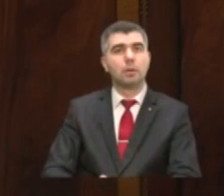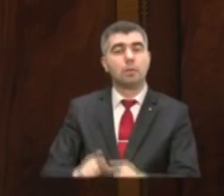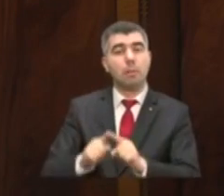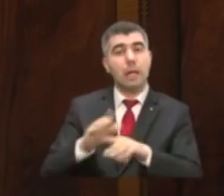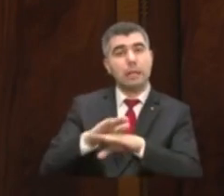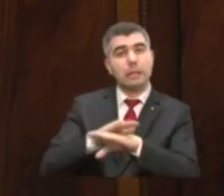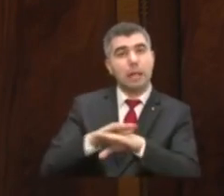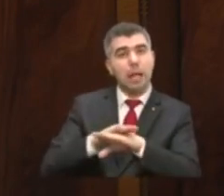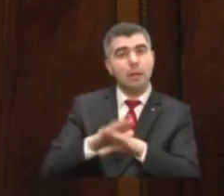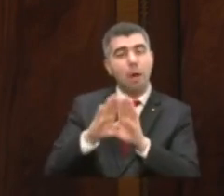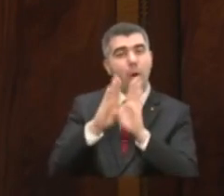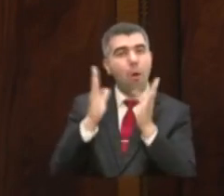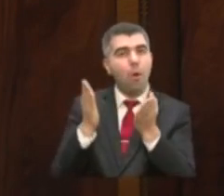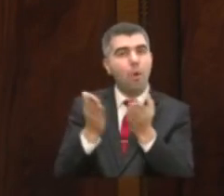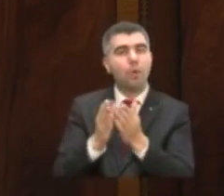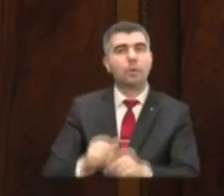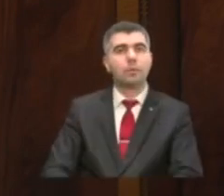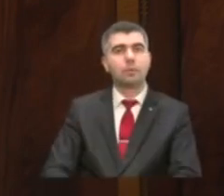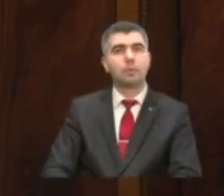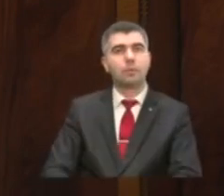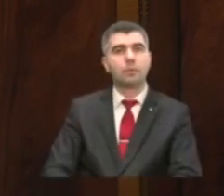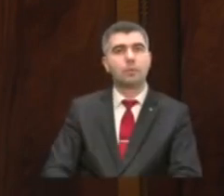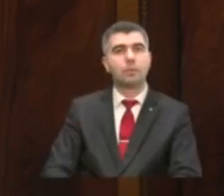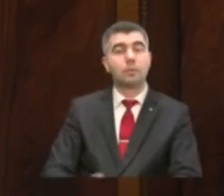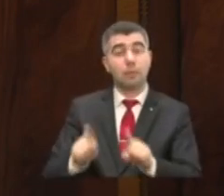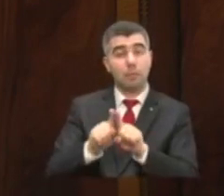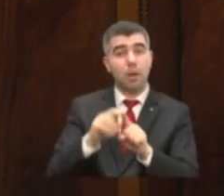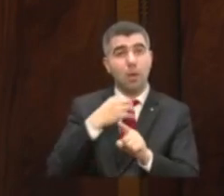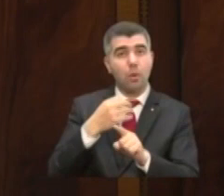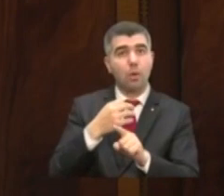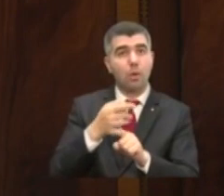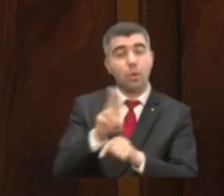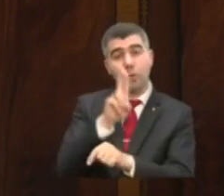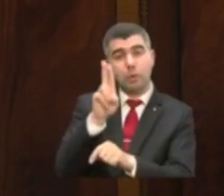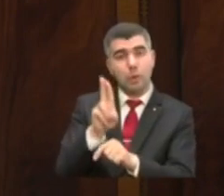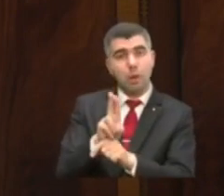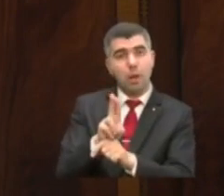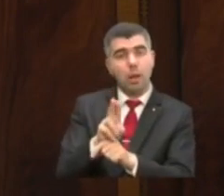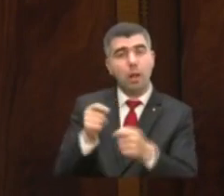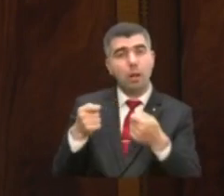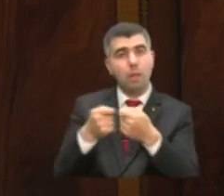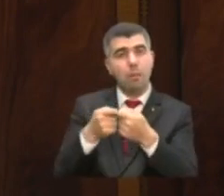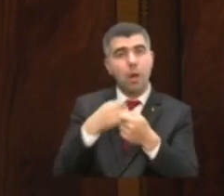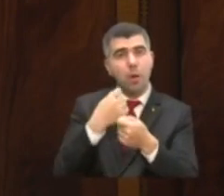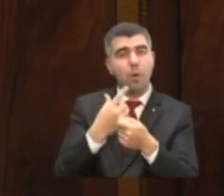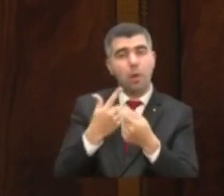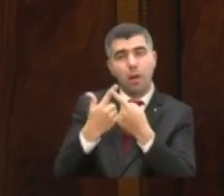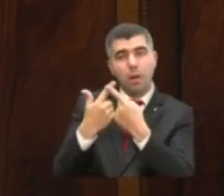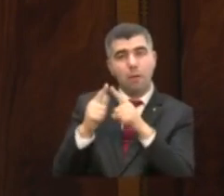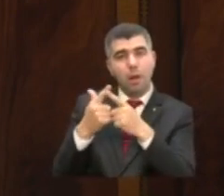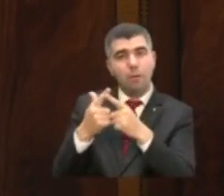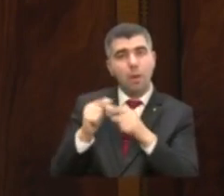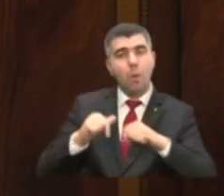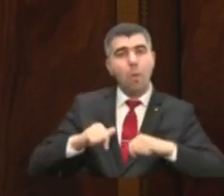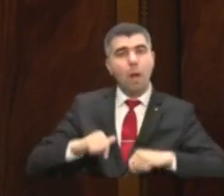السياسات العامة، وبالتالي كان من الأجدر عدم طرح أسئلة في السياسات القطاعية، لأن هناك